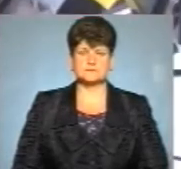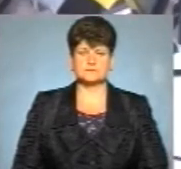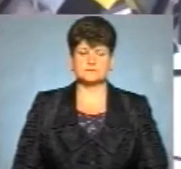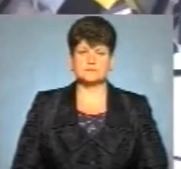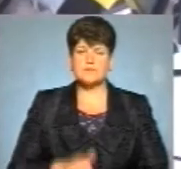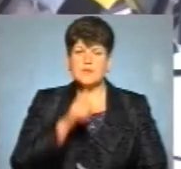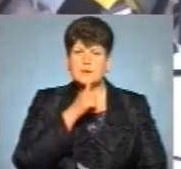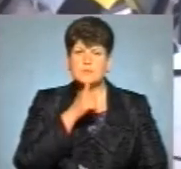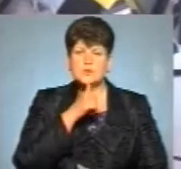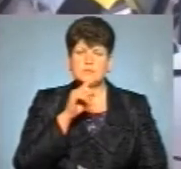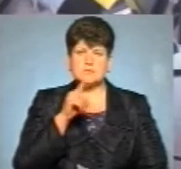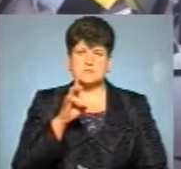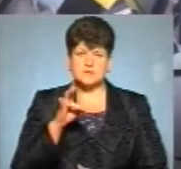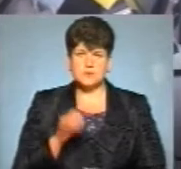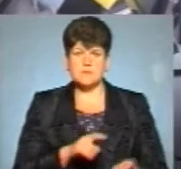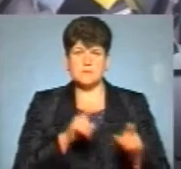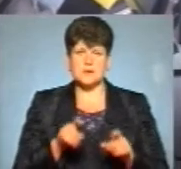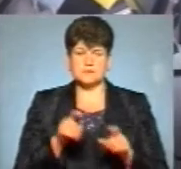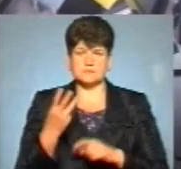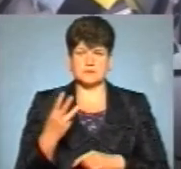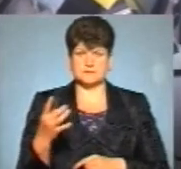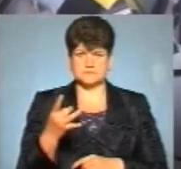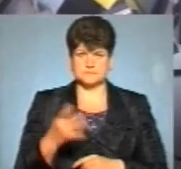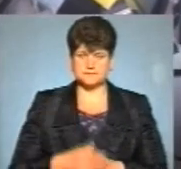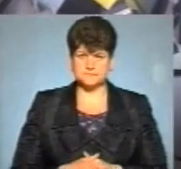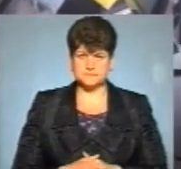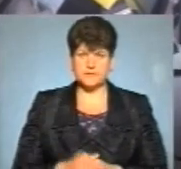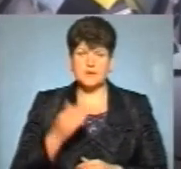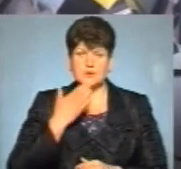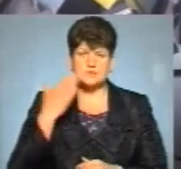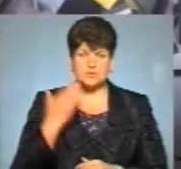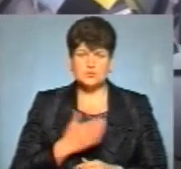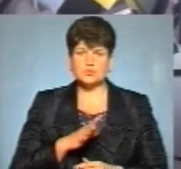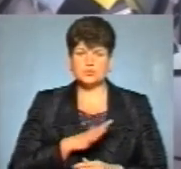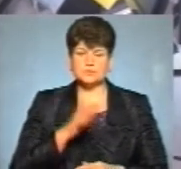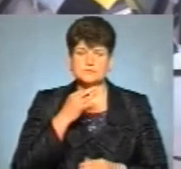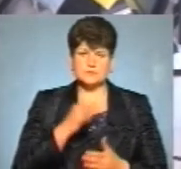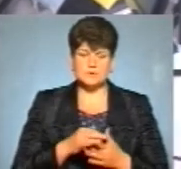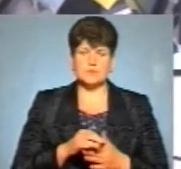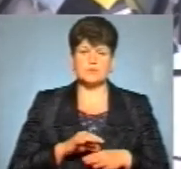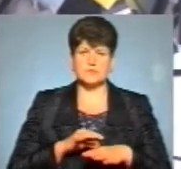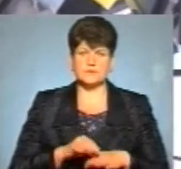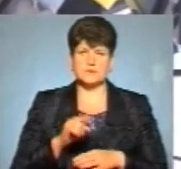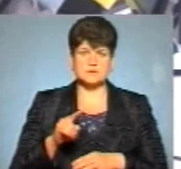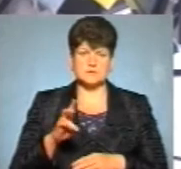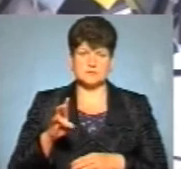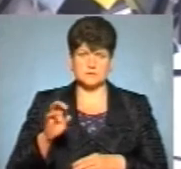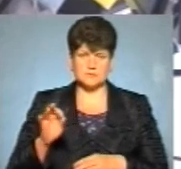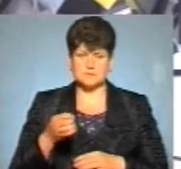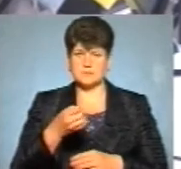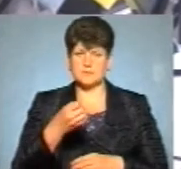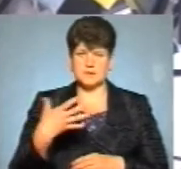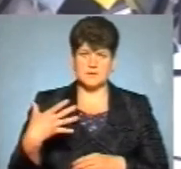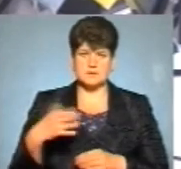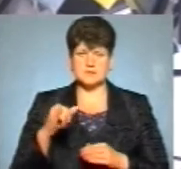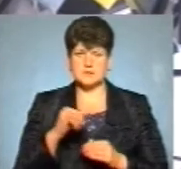Пробне знову переносилося тричі. Ну і остаточно було визначені результати пробного зовнішнього оцінювання 15